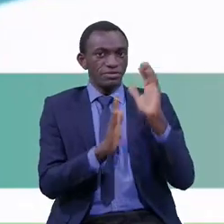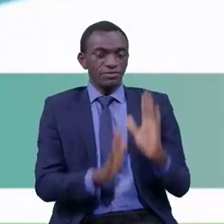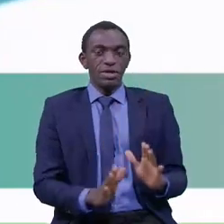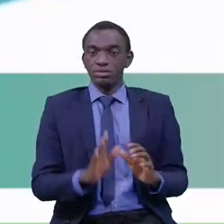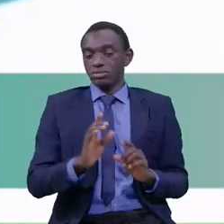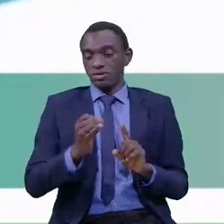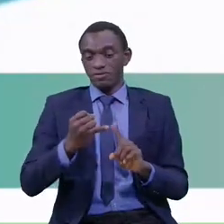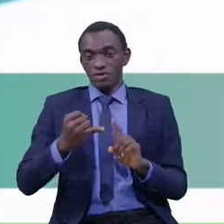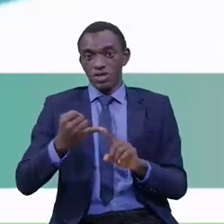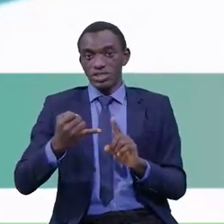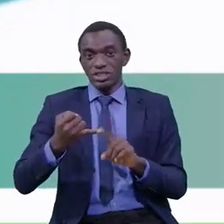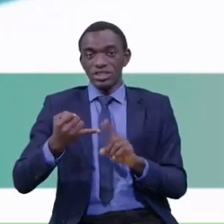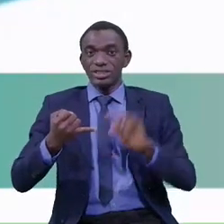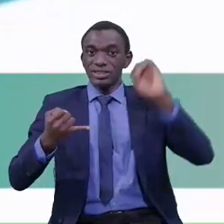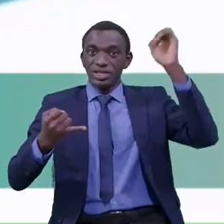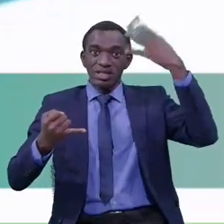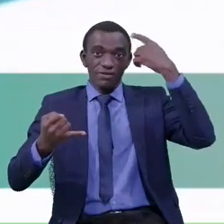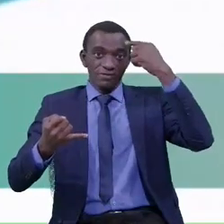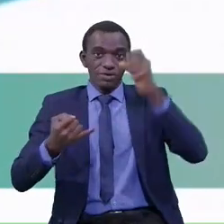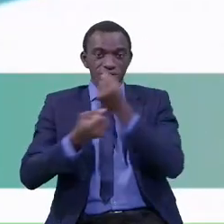Premièrement, la grâce pour le salut.